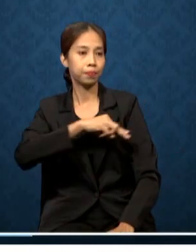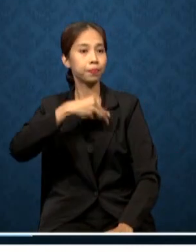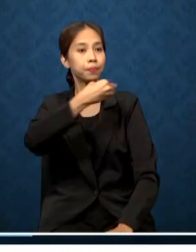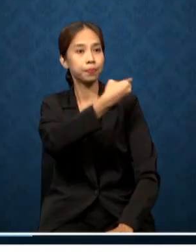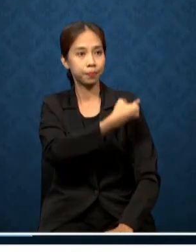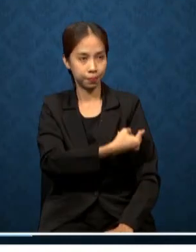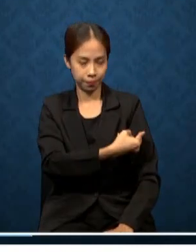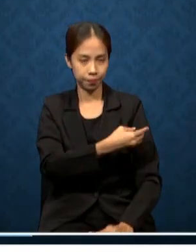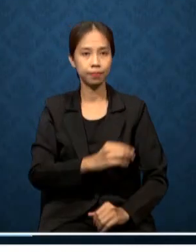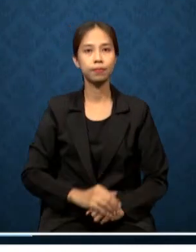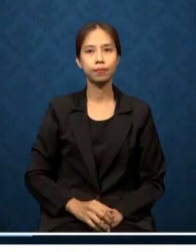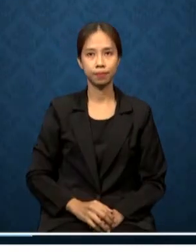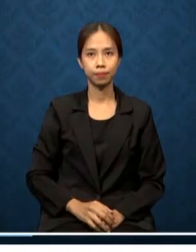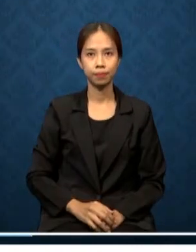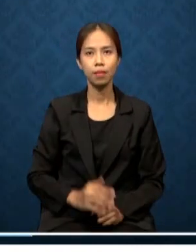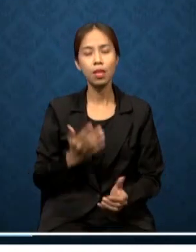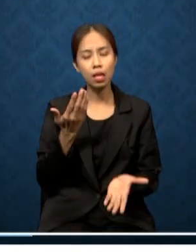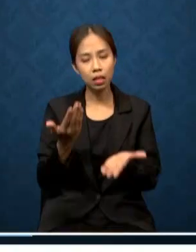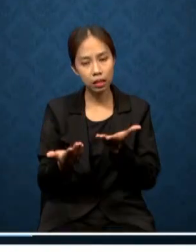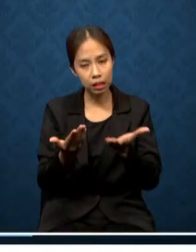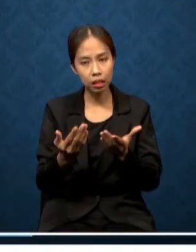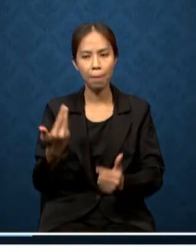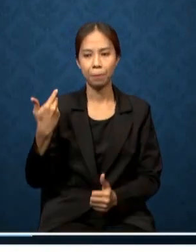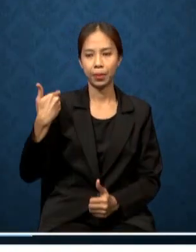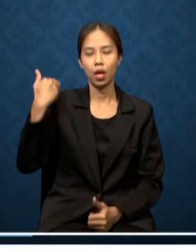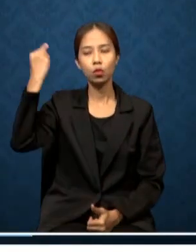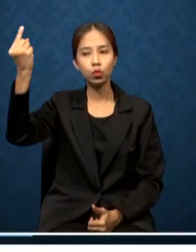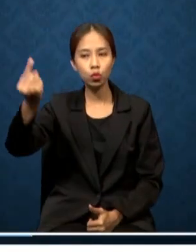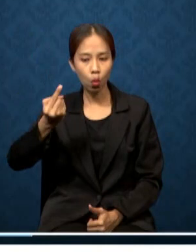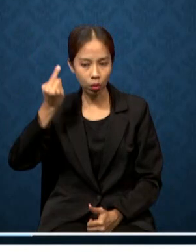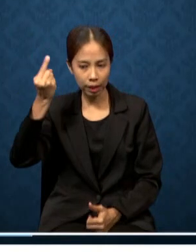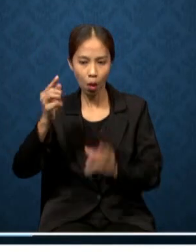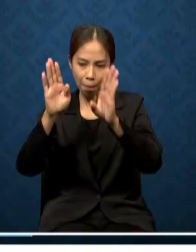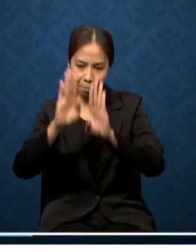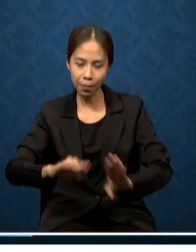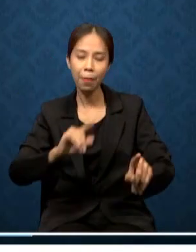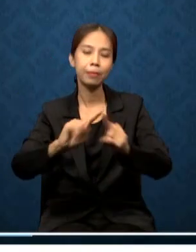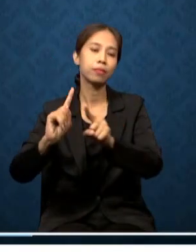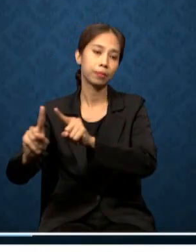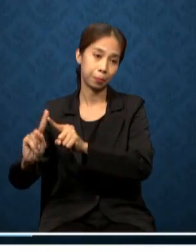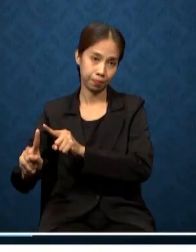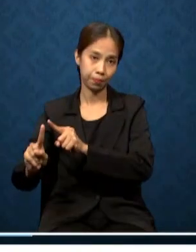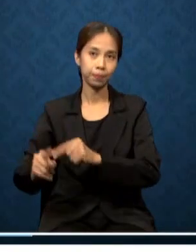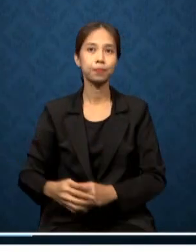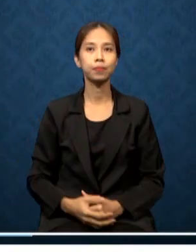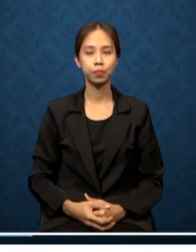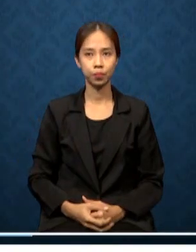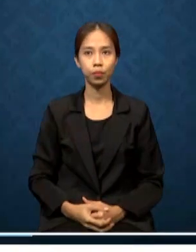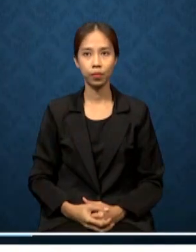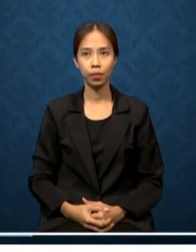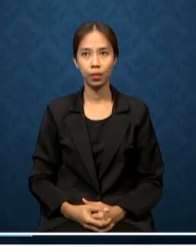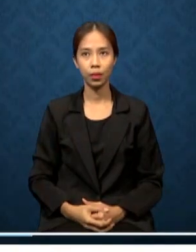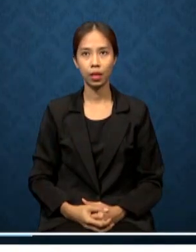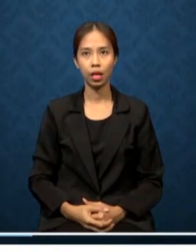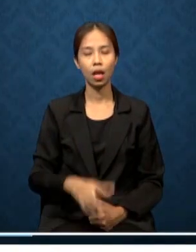หรือการท่องเที่ยวในลักษณะต่างๆด้วยการพัฒนา